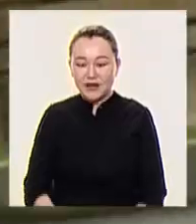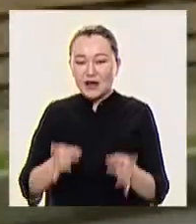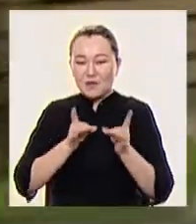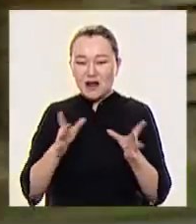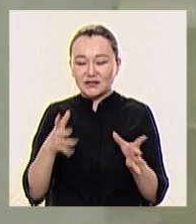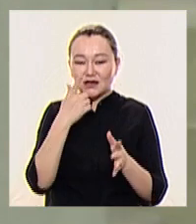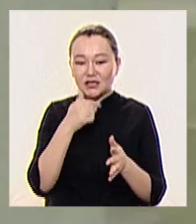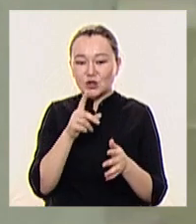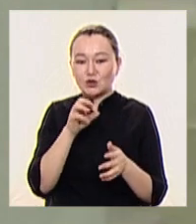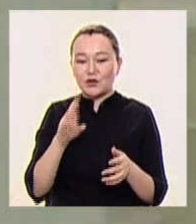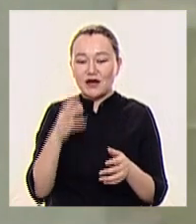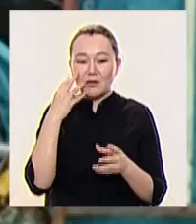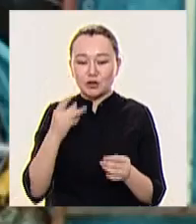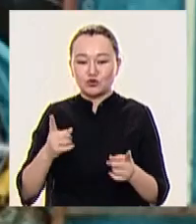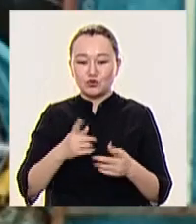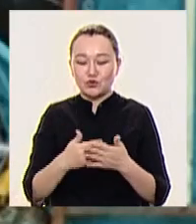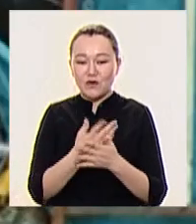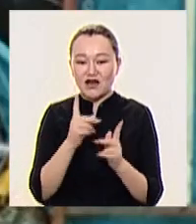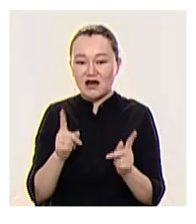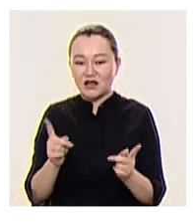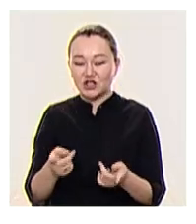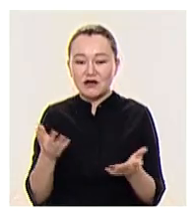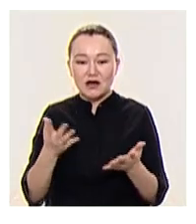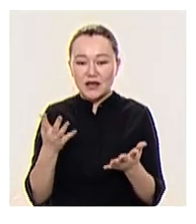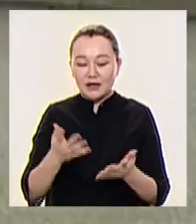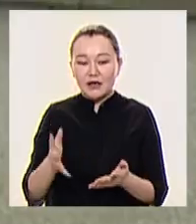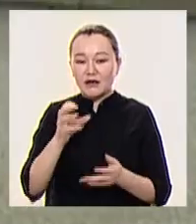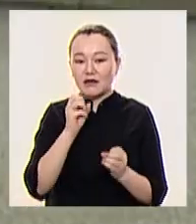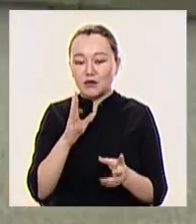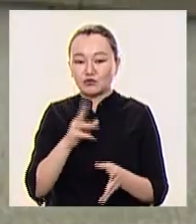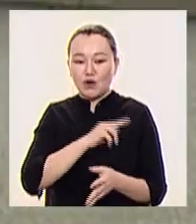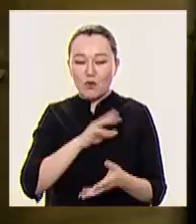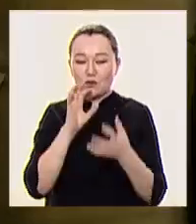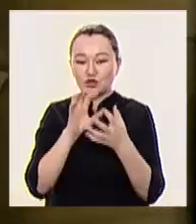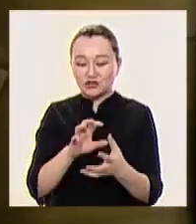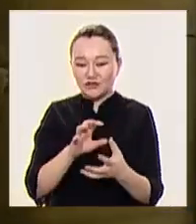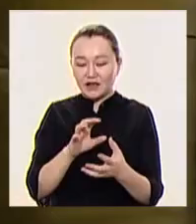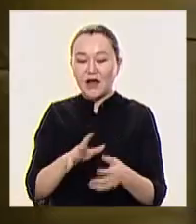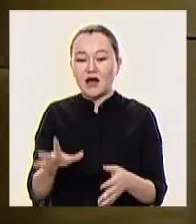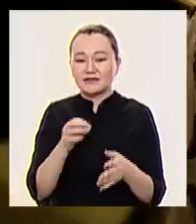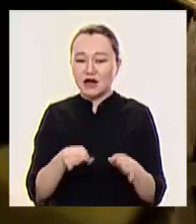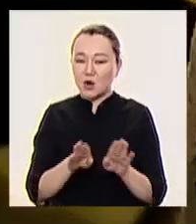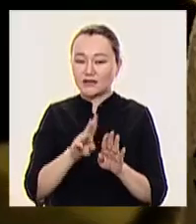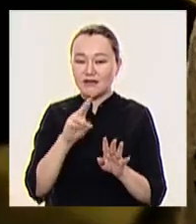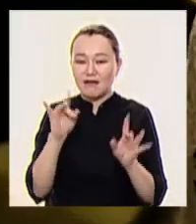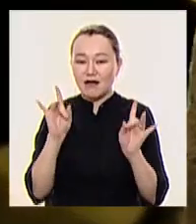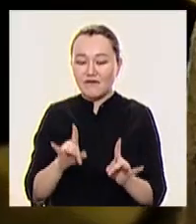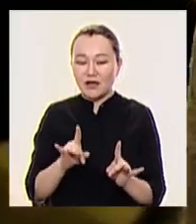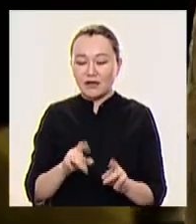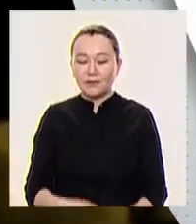Праздники в красной зоне. Алматы ждут новые ограничения. Какие? Как будет работать общественный транспорт? Закроются ли кафе на